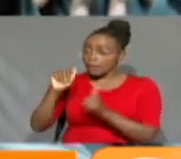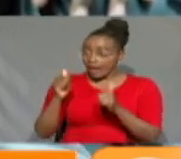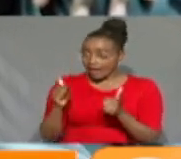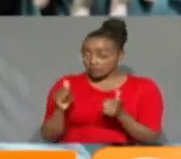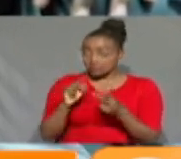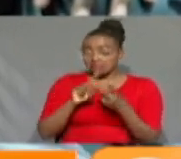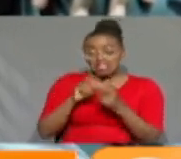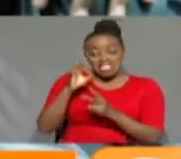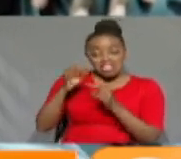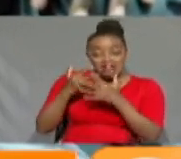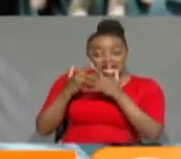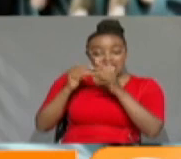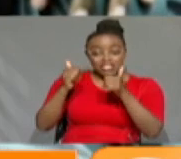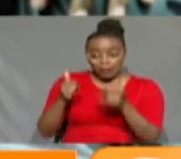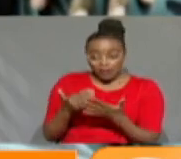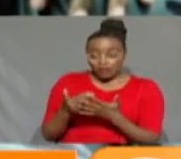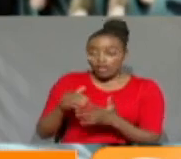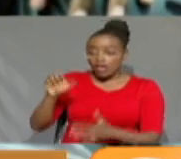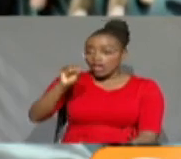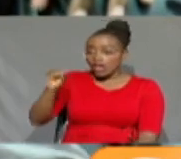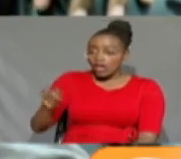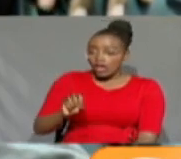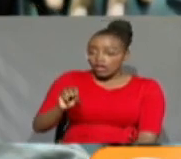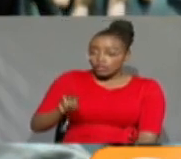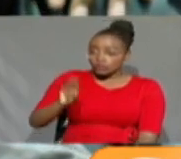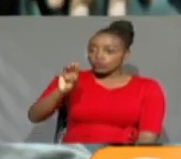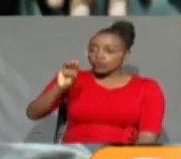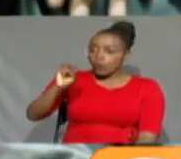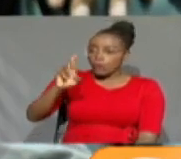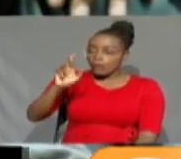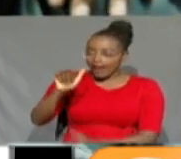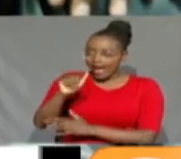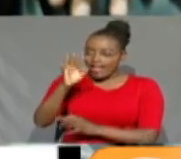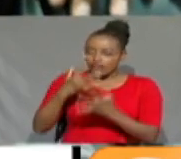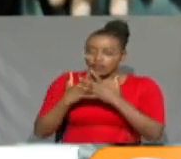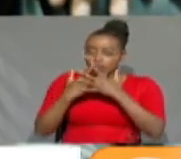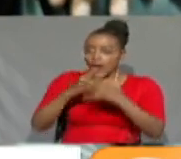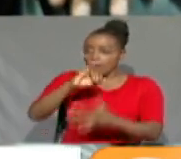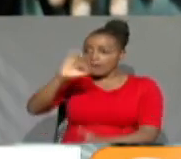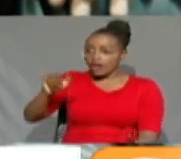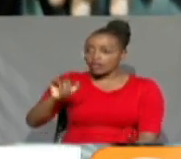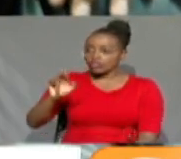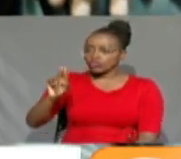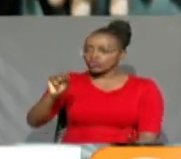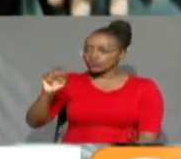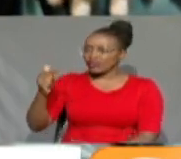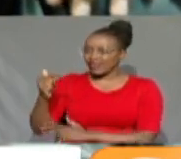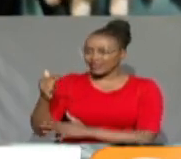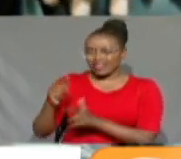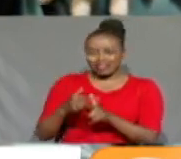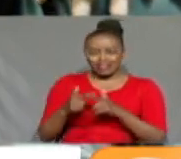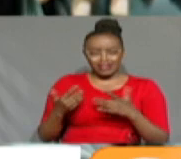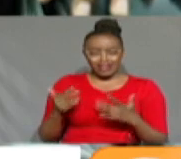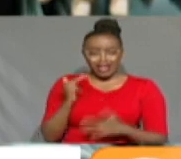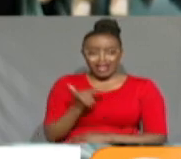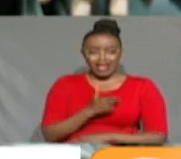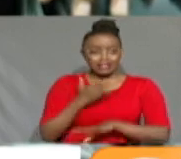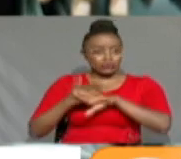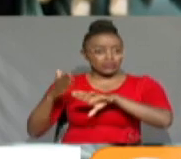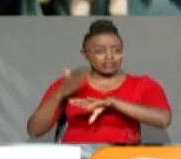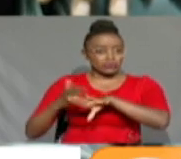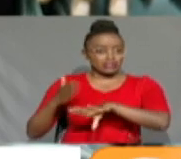they have not arrested Isra and Shumra, if they have not arrested Junet Mohamed, then we are